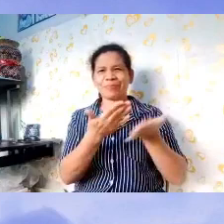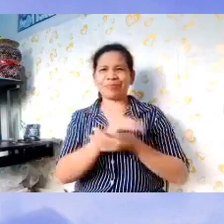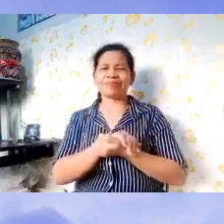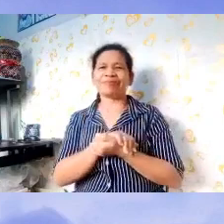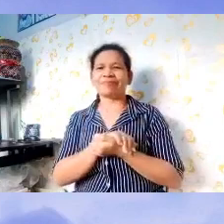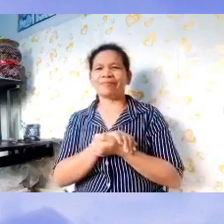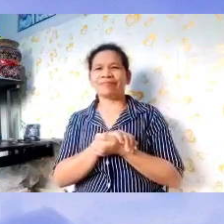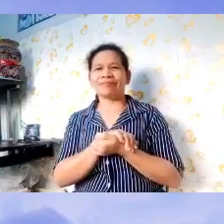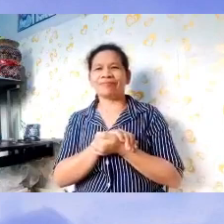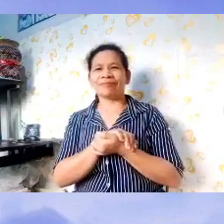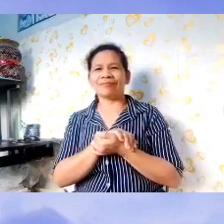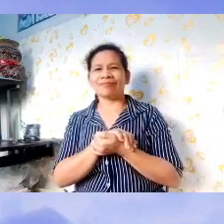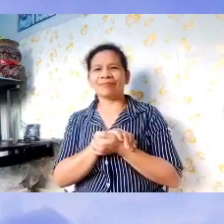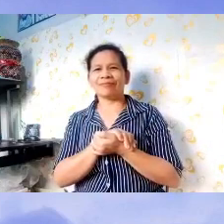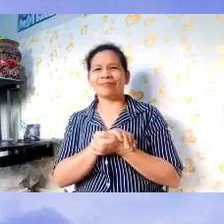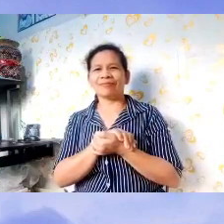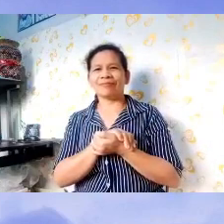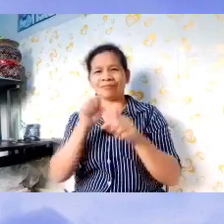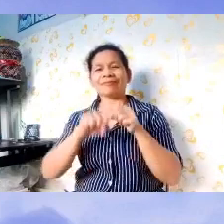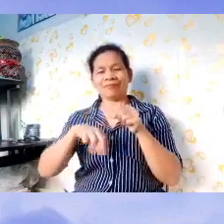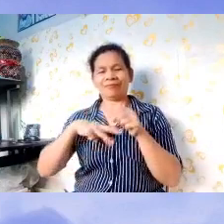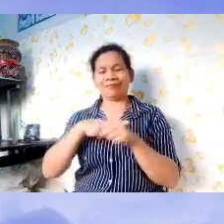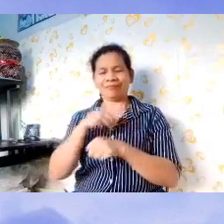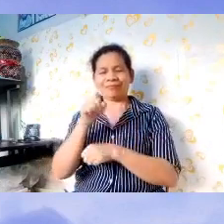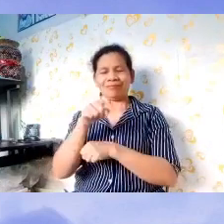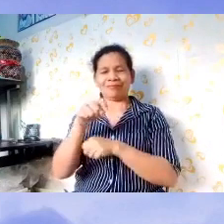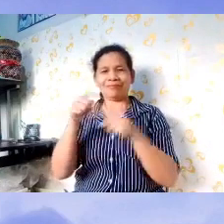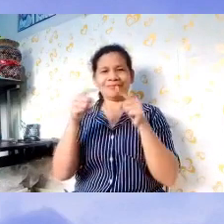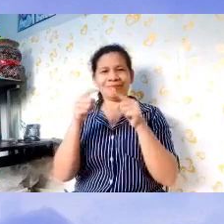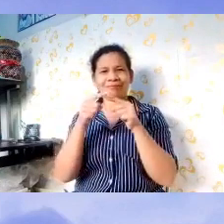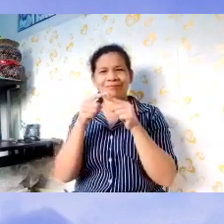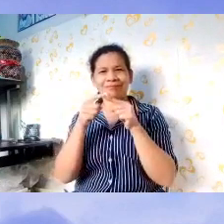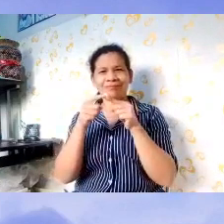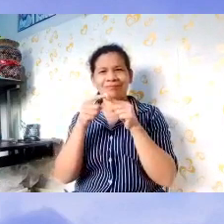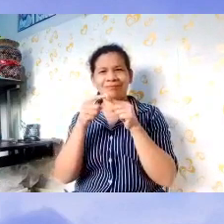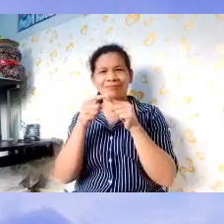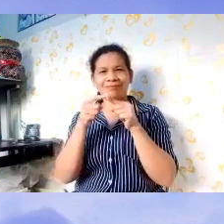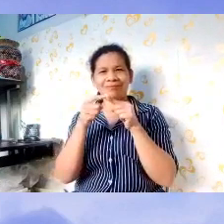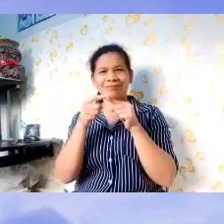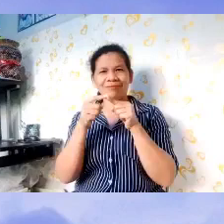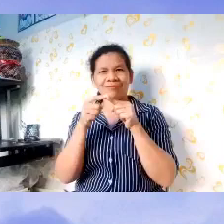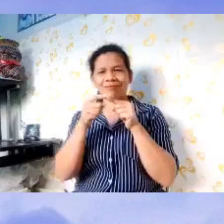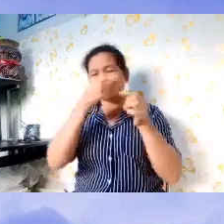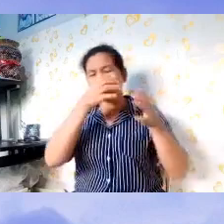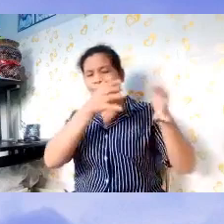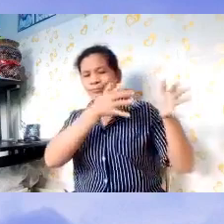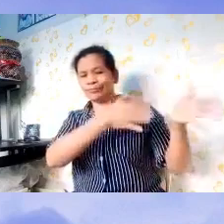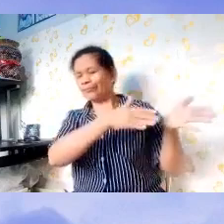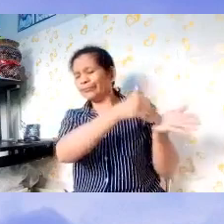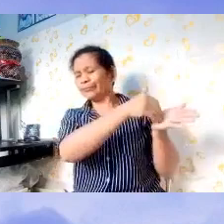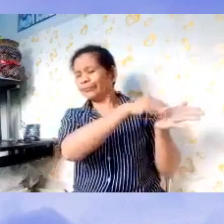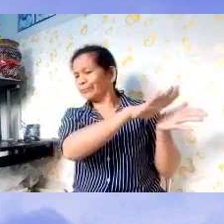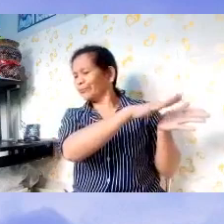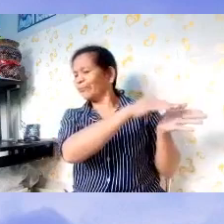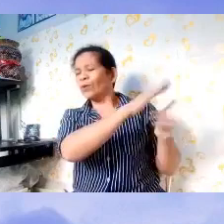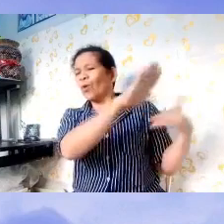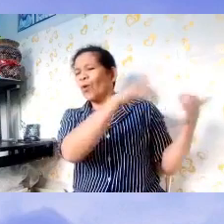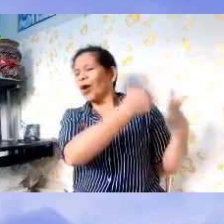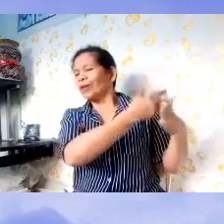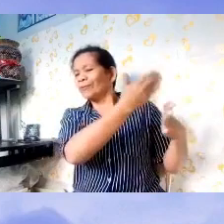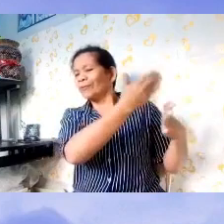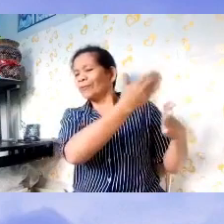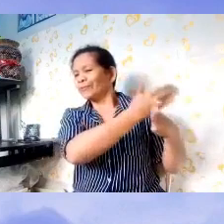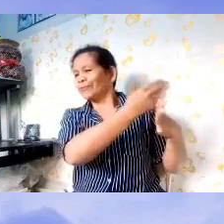Kailangan nating talikuran lahat ng hahadlang sa atin pong